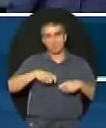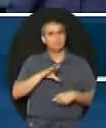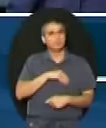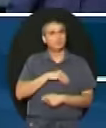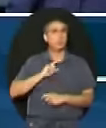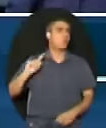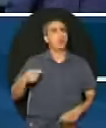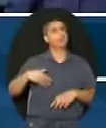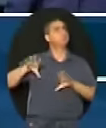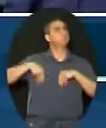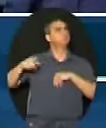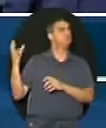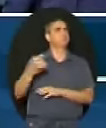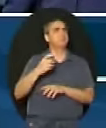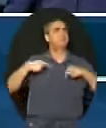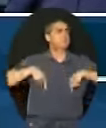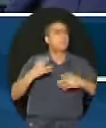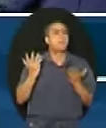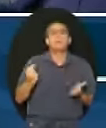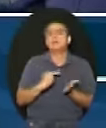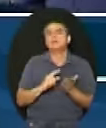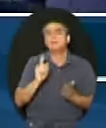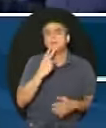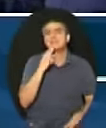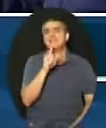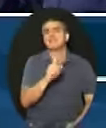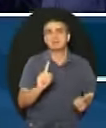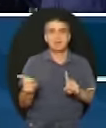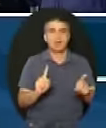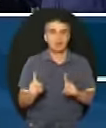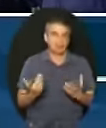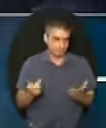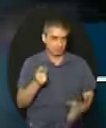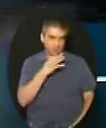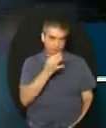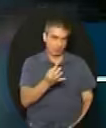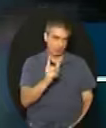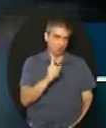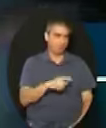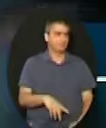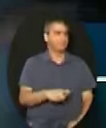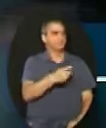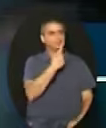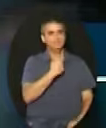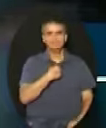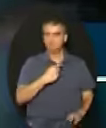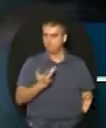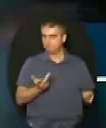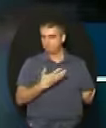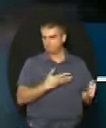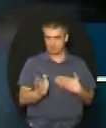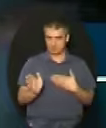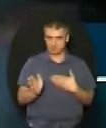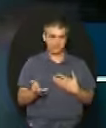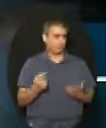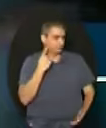הסכימו כולם על מינויו. מה היה שם? מי הבטיח למי מה? ריקלי, אתה תגיד, הכל